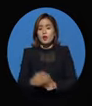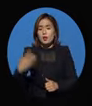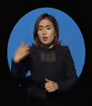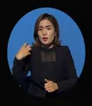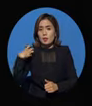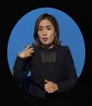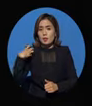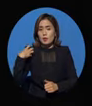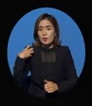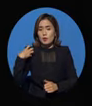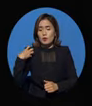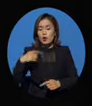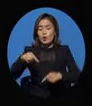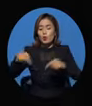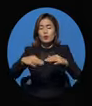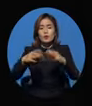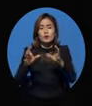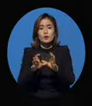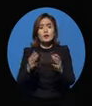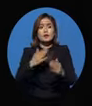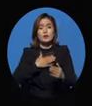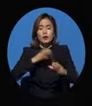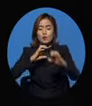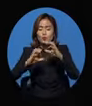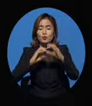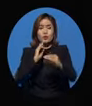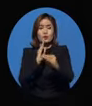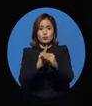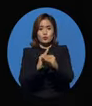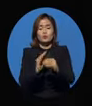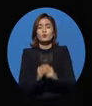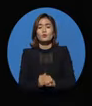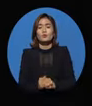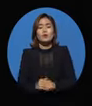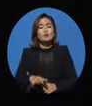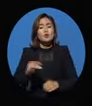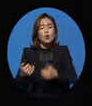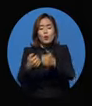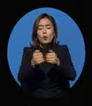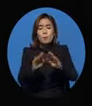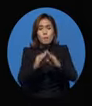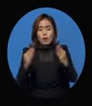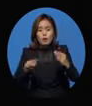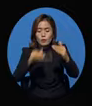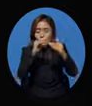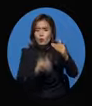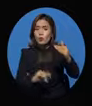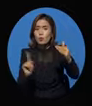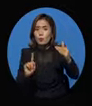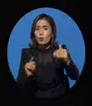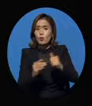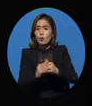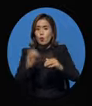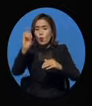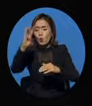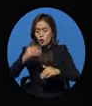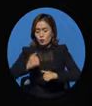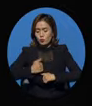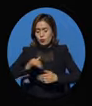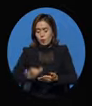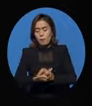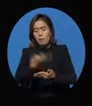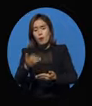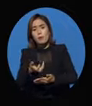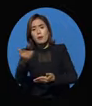윤철 국무조정실장 과제가 소통을 하고 있습니다 첫 회기가 알렸는데 거기에 내용은 광주 공황을 이전